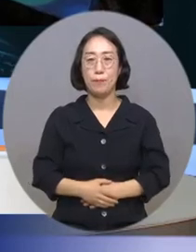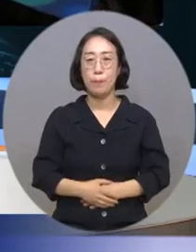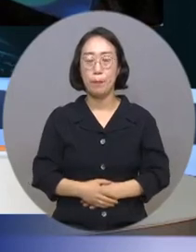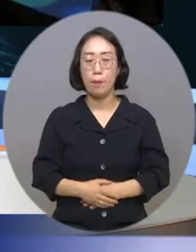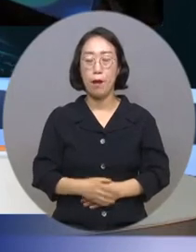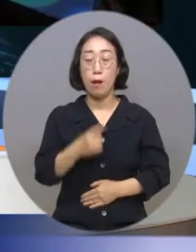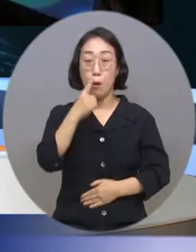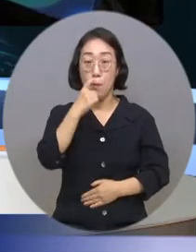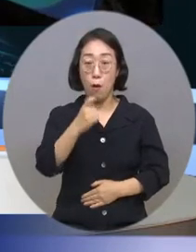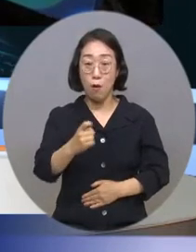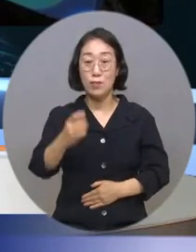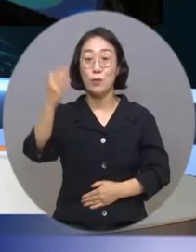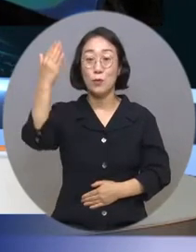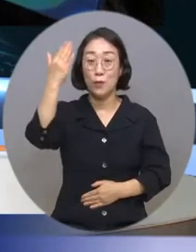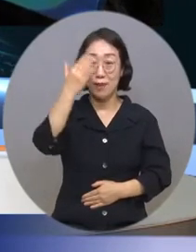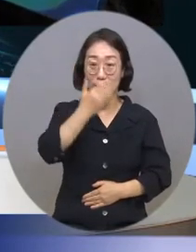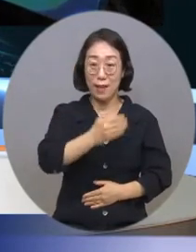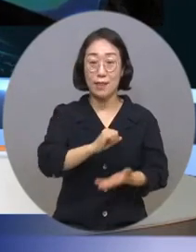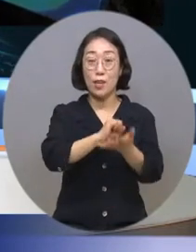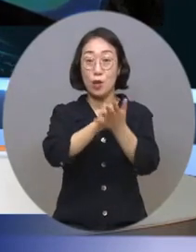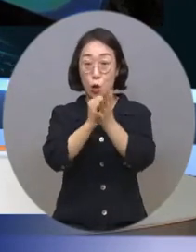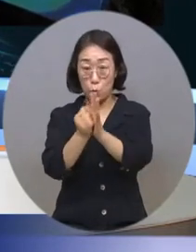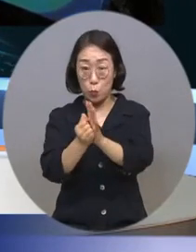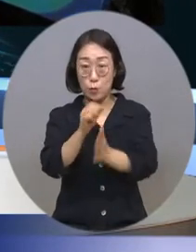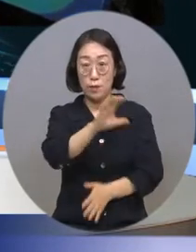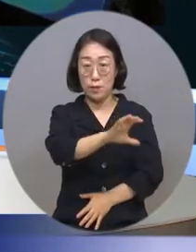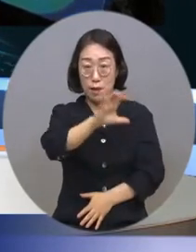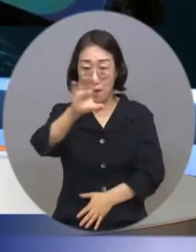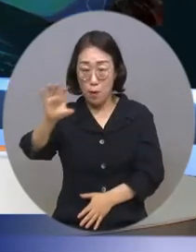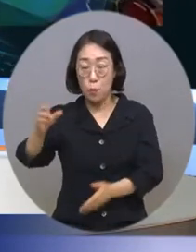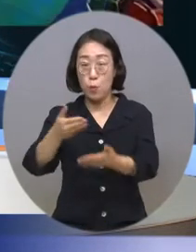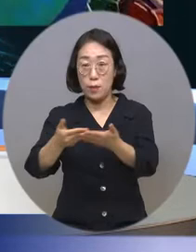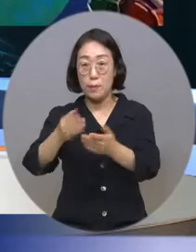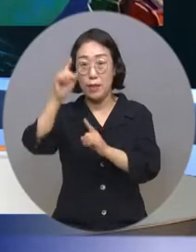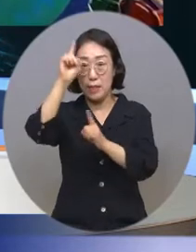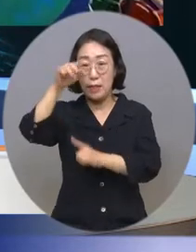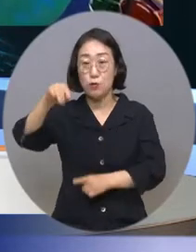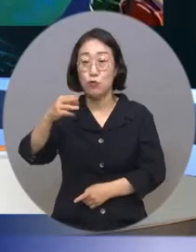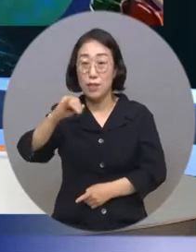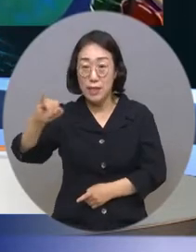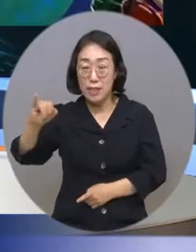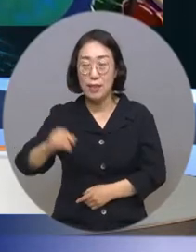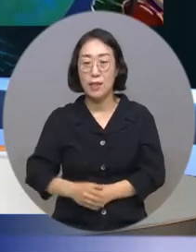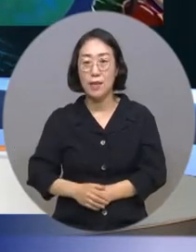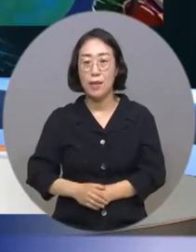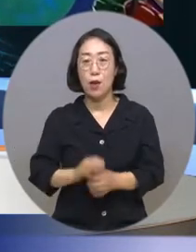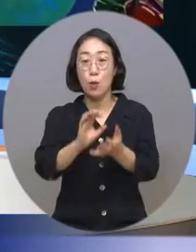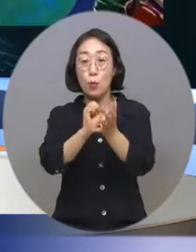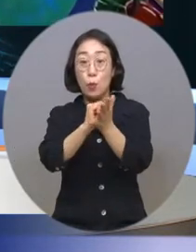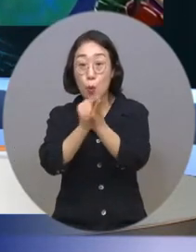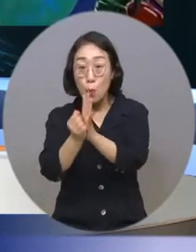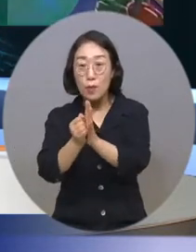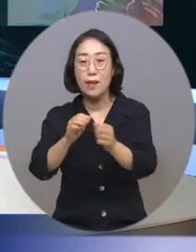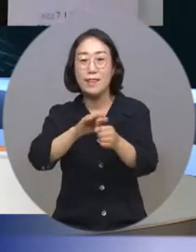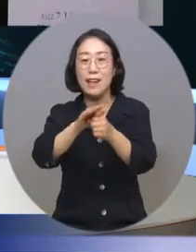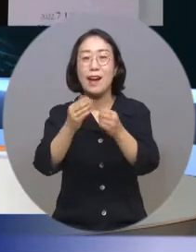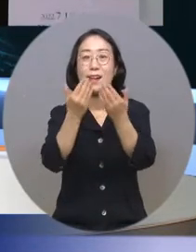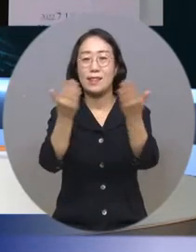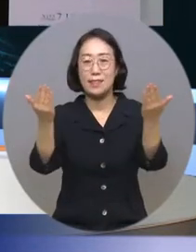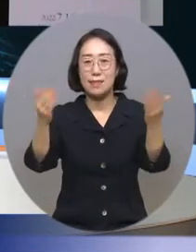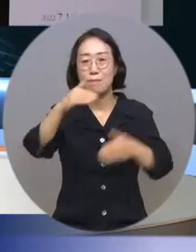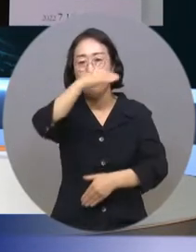수려하고 청초한 연꽃을 화폭에 담아내는 이춘희 작가의 연꽃 사랑전이 전남 여수에서 열리고